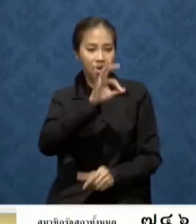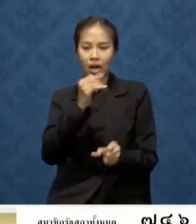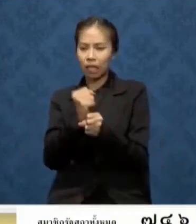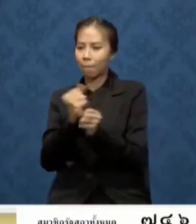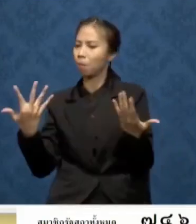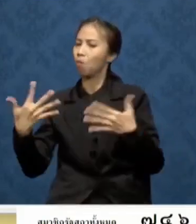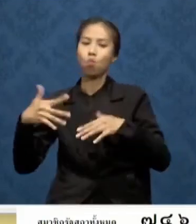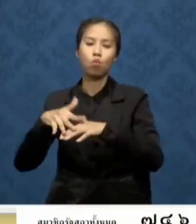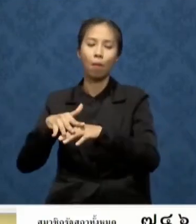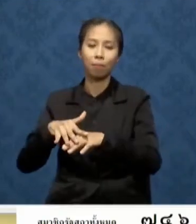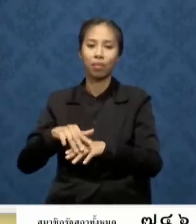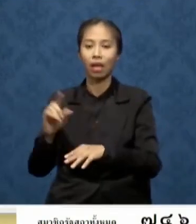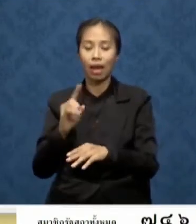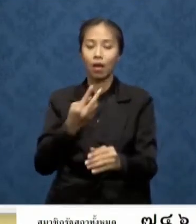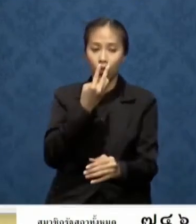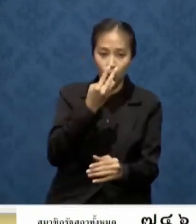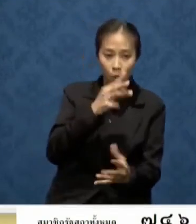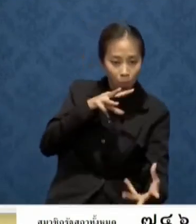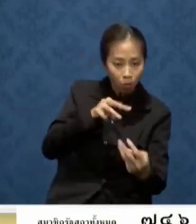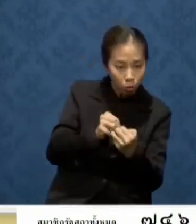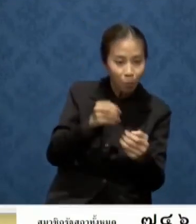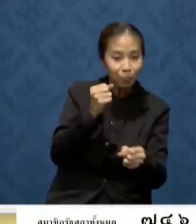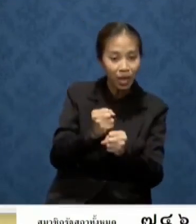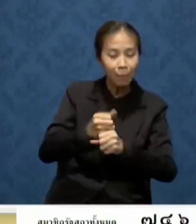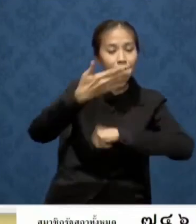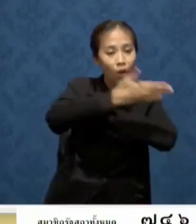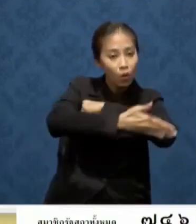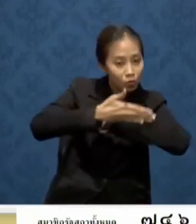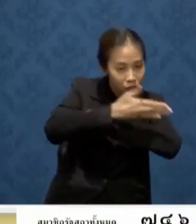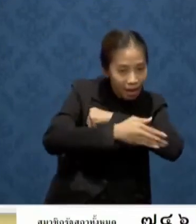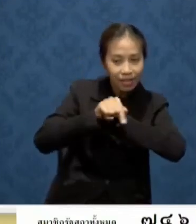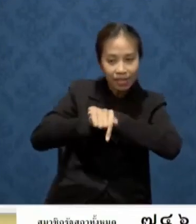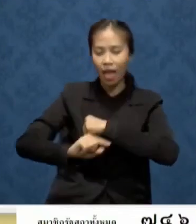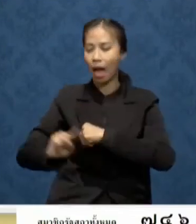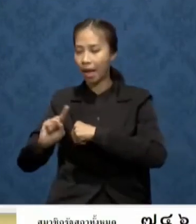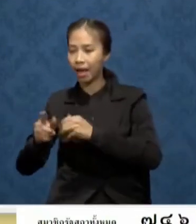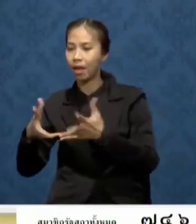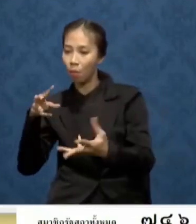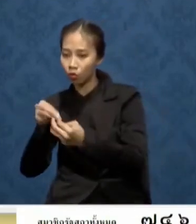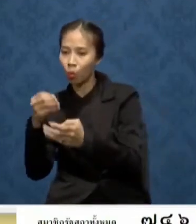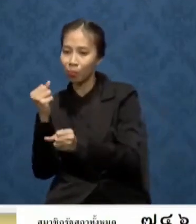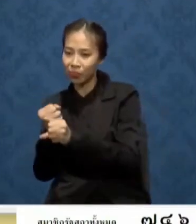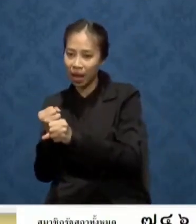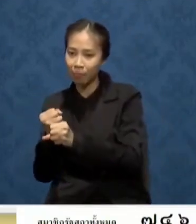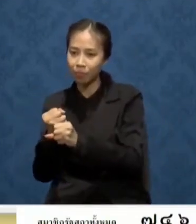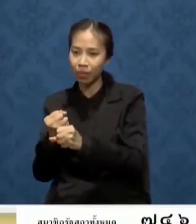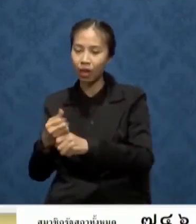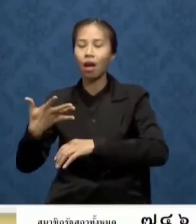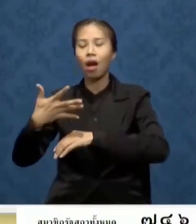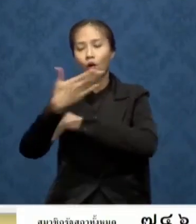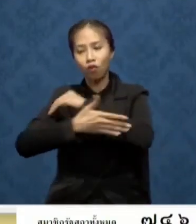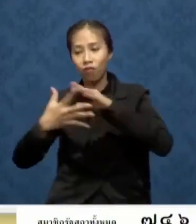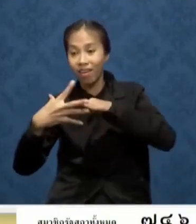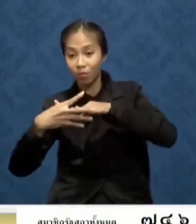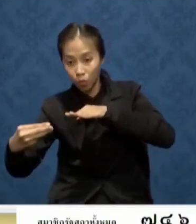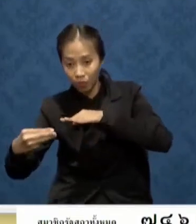inationว่าเส้นทางใดเหมาะสมที่จะทำรถไฟทางคู่ เสนทางใดเหมาะสมจะทำรถไฟควเร็วสูงเส้นทางใดเหมาะสม